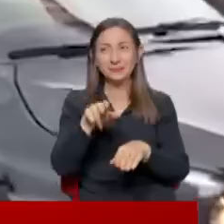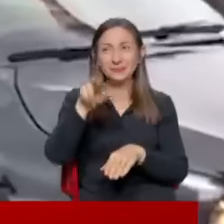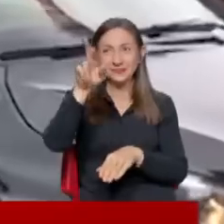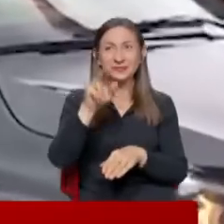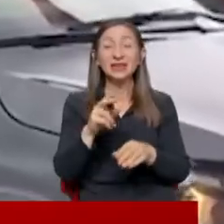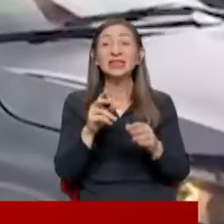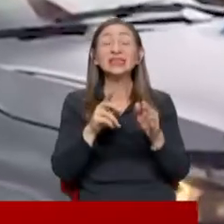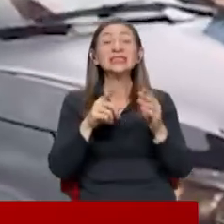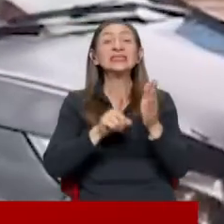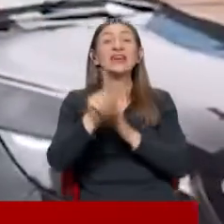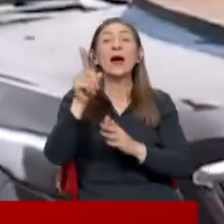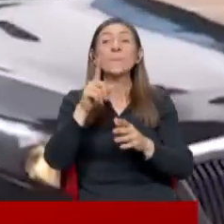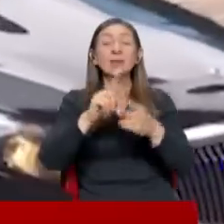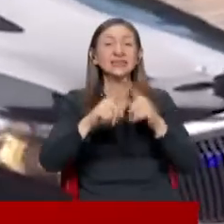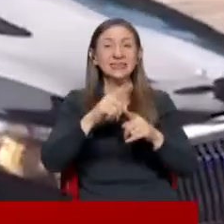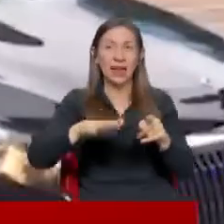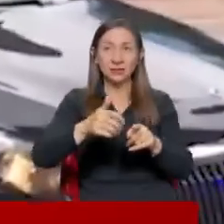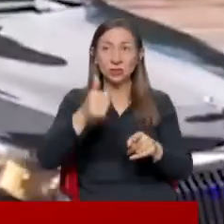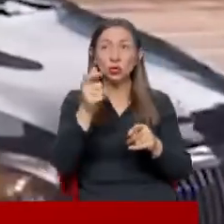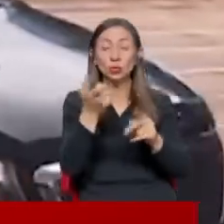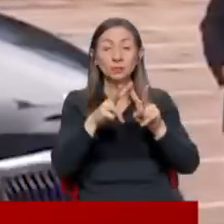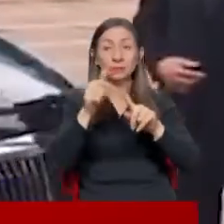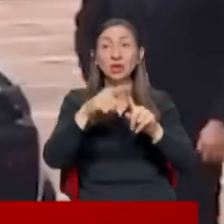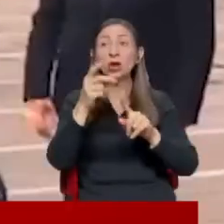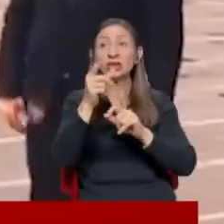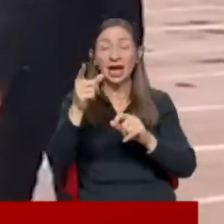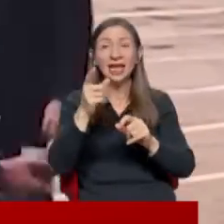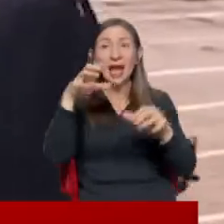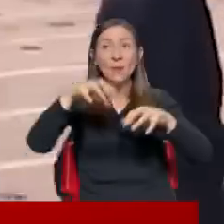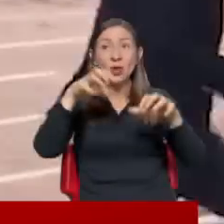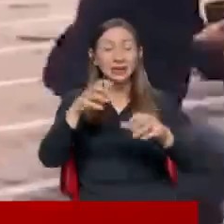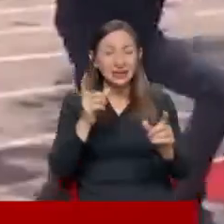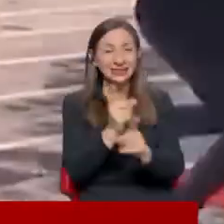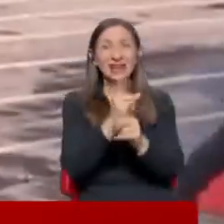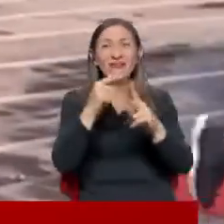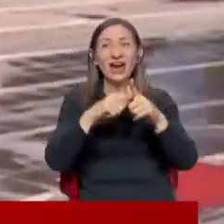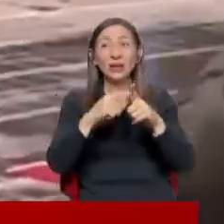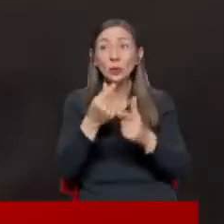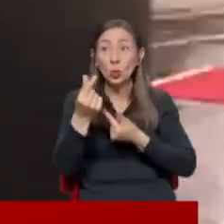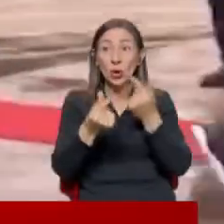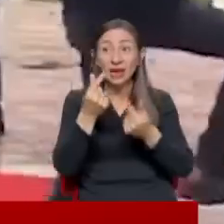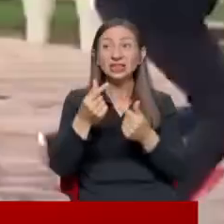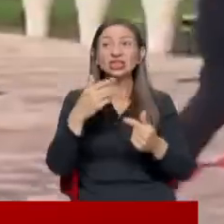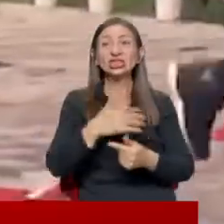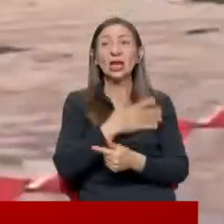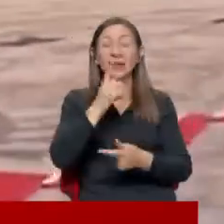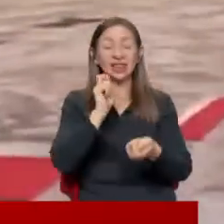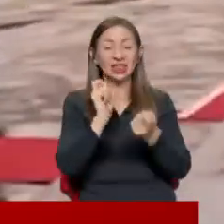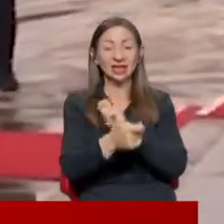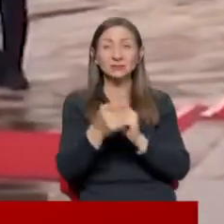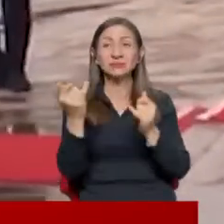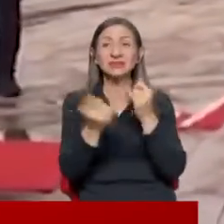çıktık. Zafer Partisi Genel Başkanı Ümit Özdağ, yağmurlu havada kendisini karşılayan Faik Öztürk'ün uyarısını CHP'deki